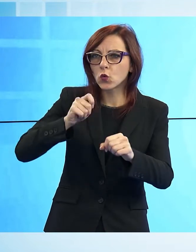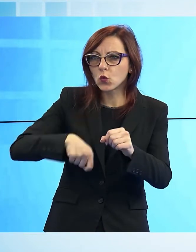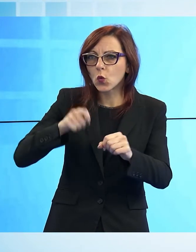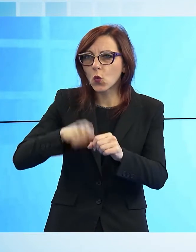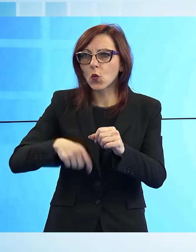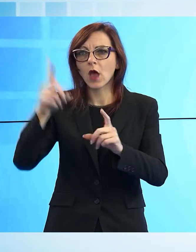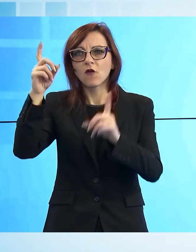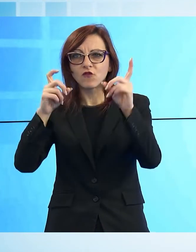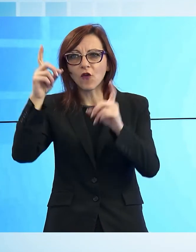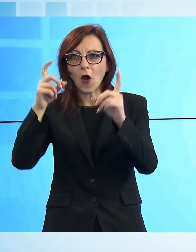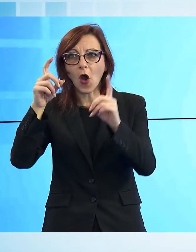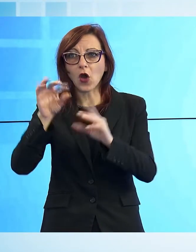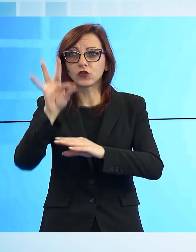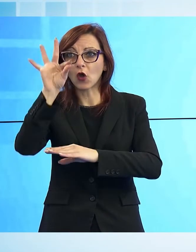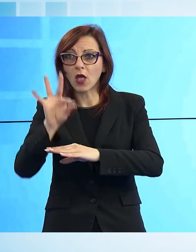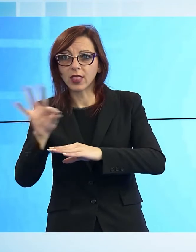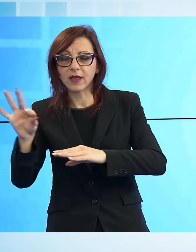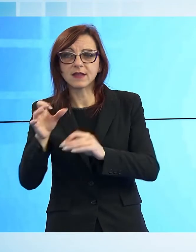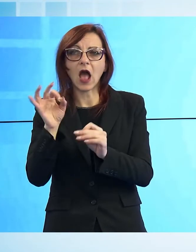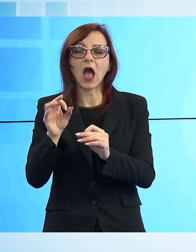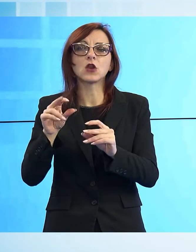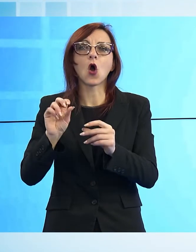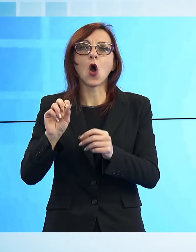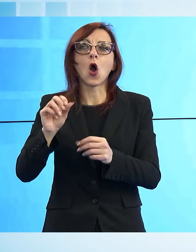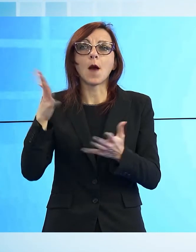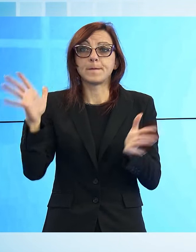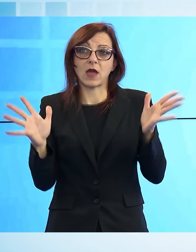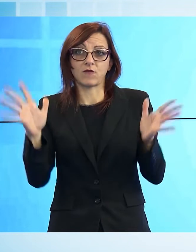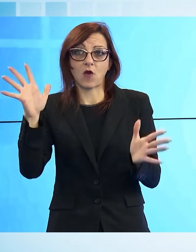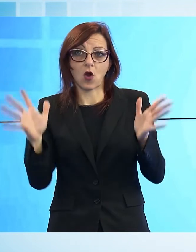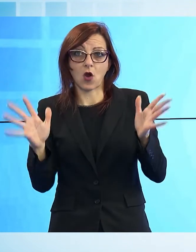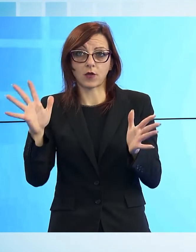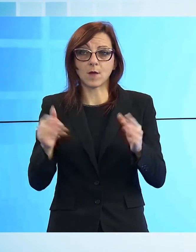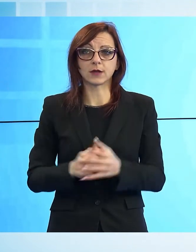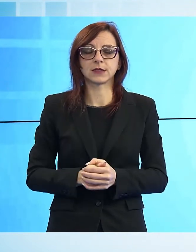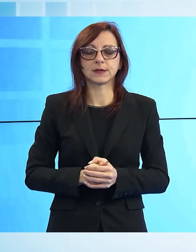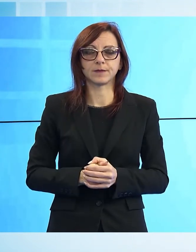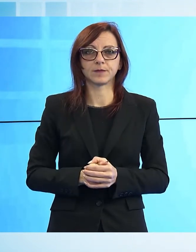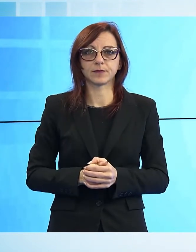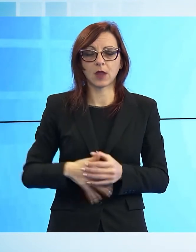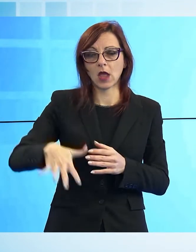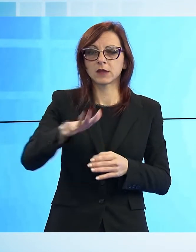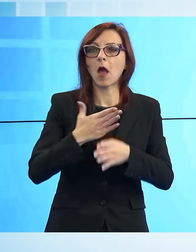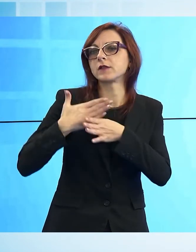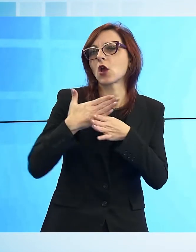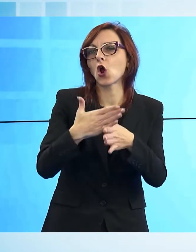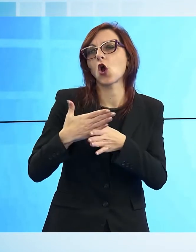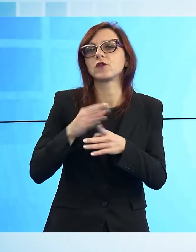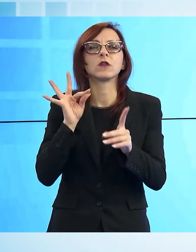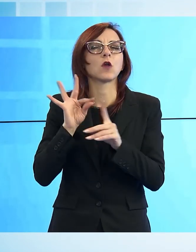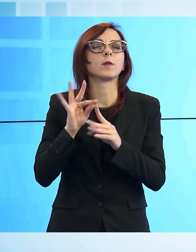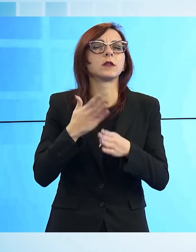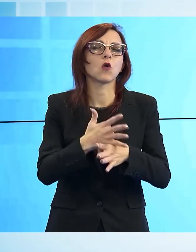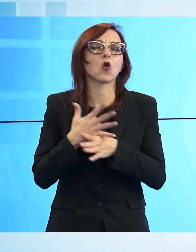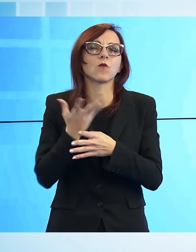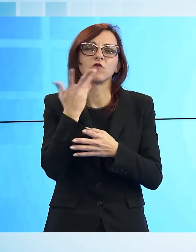di design e performative, al di là di ogni formazione e percorso. Spazi in comune, intenti in comune, voglia di esprimersi in